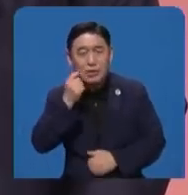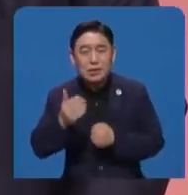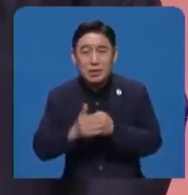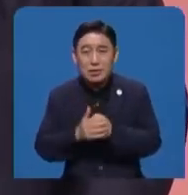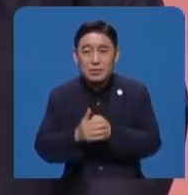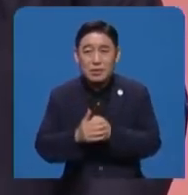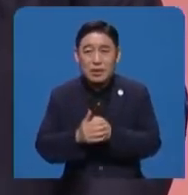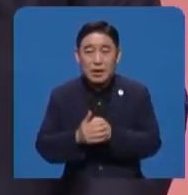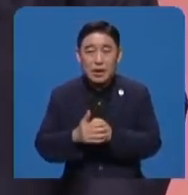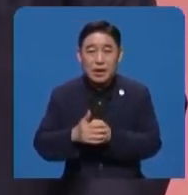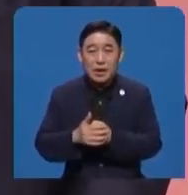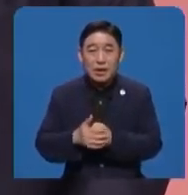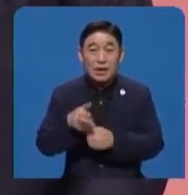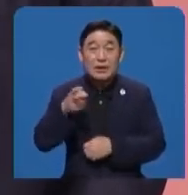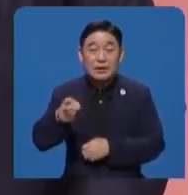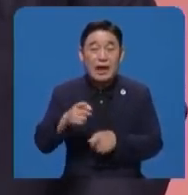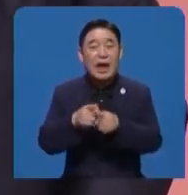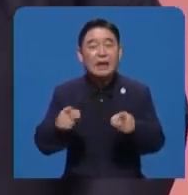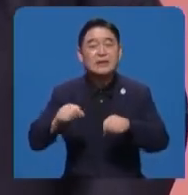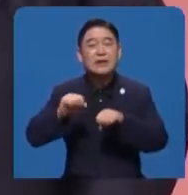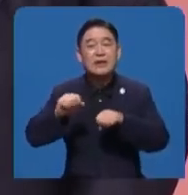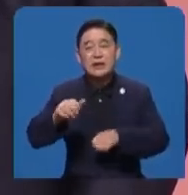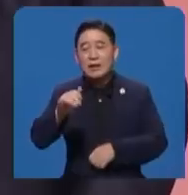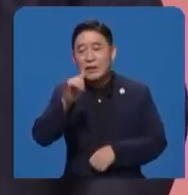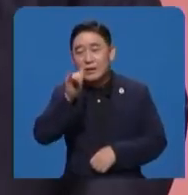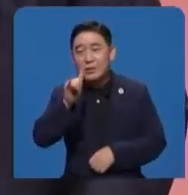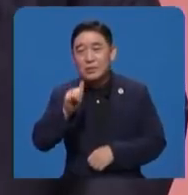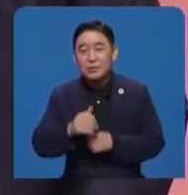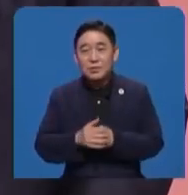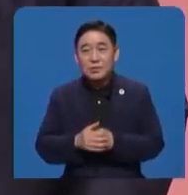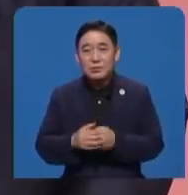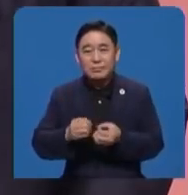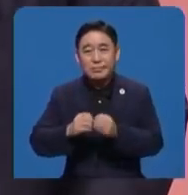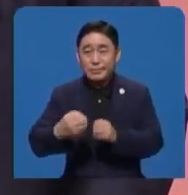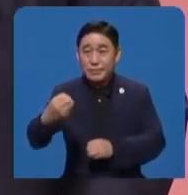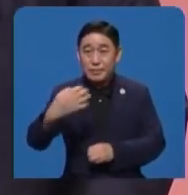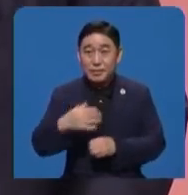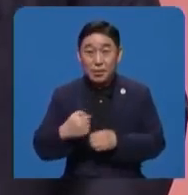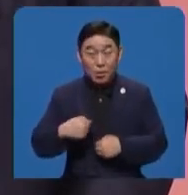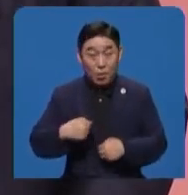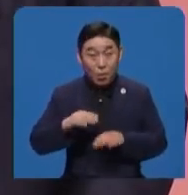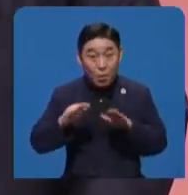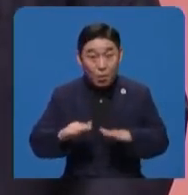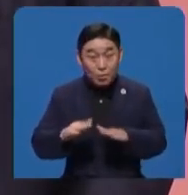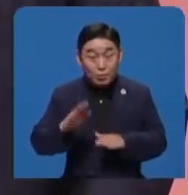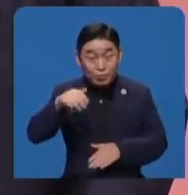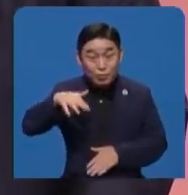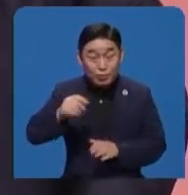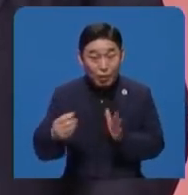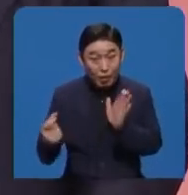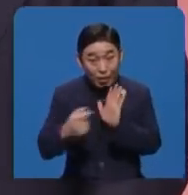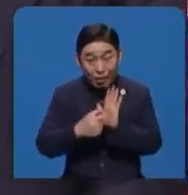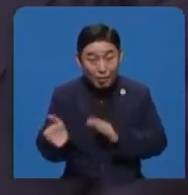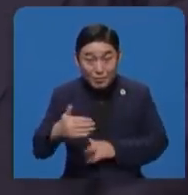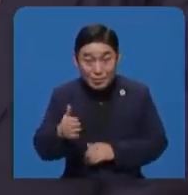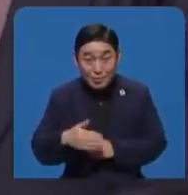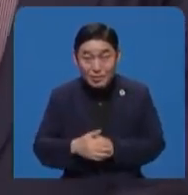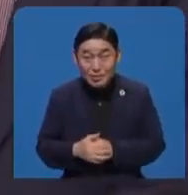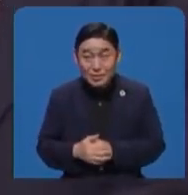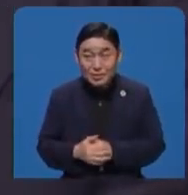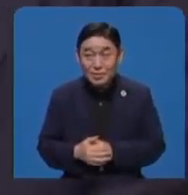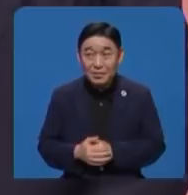그래서 네. 카니발이 늘 1층에 있고. 알겠습니다. 그건 좀 말이 안 되는 얘기 같습니다. 오늘은 부적 없죠? 오늘요? 네. 오늘